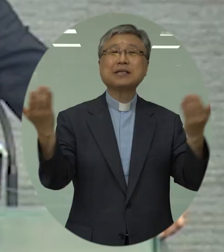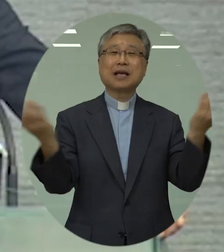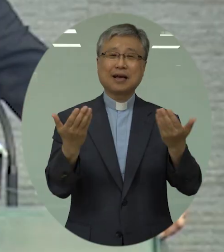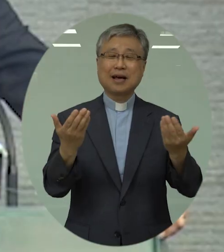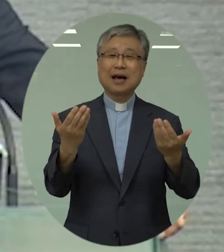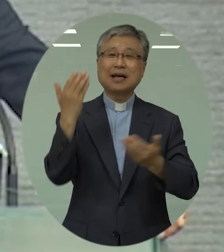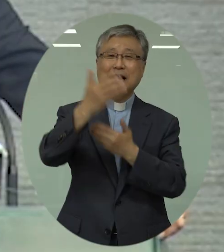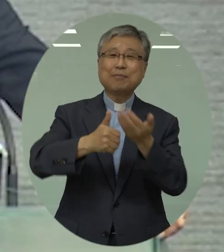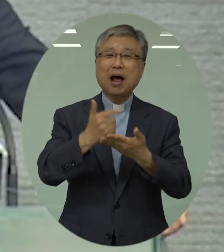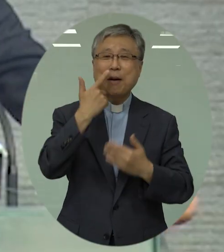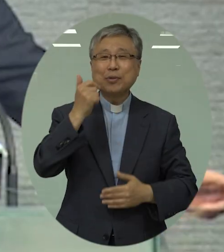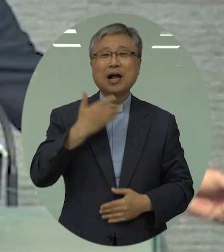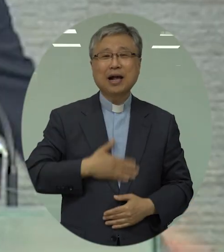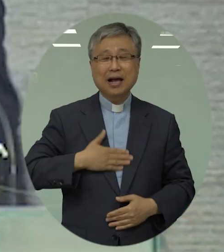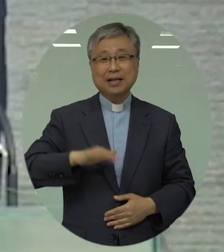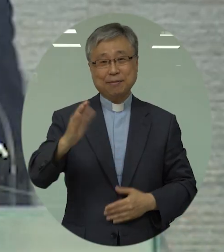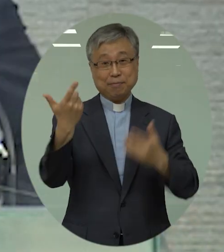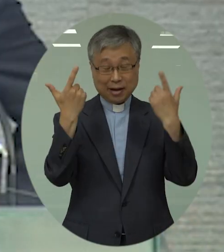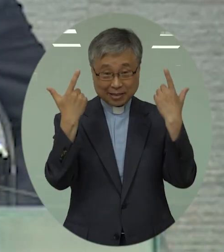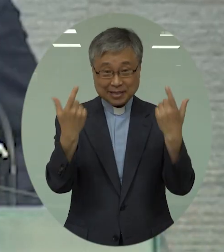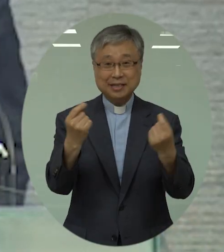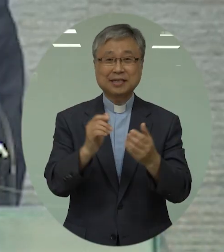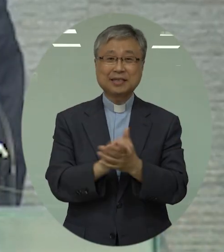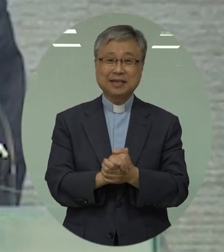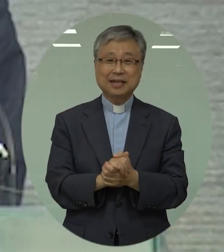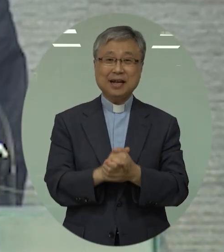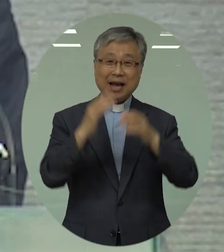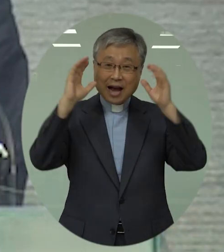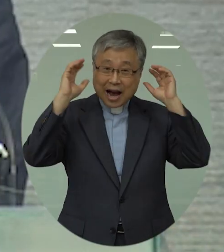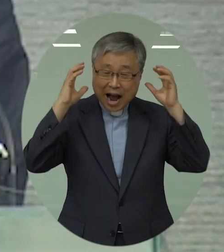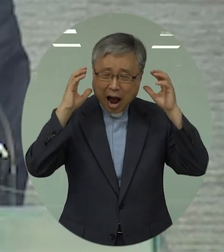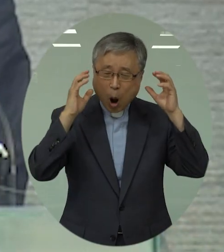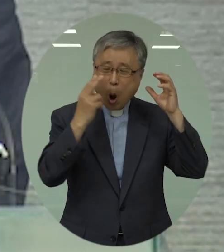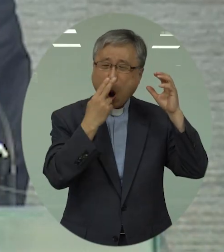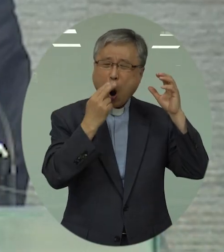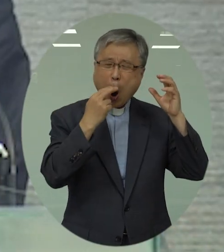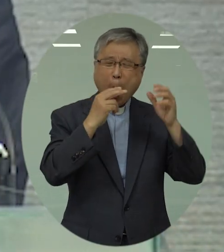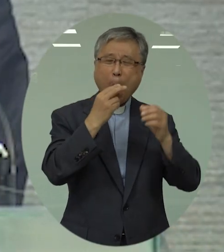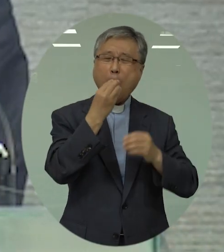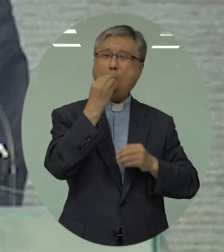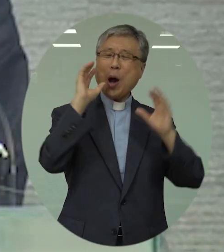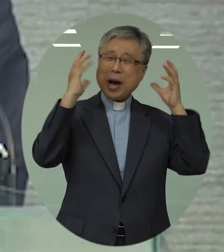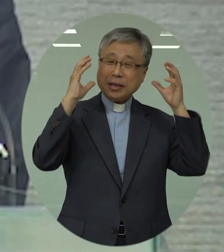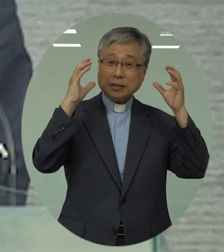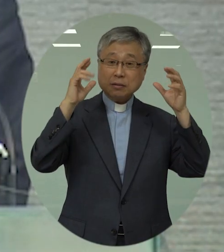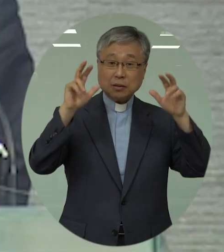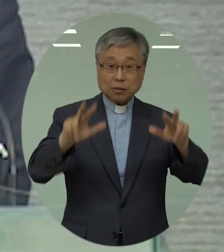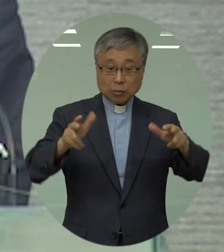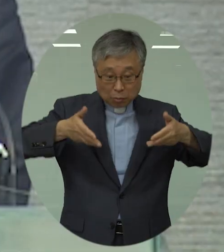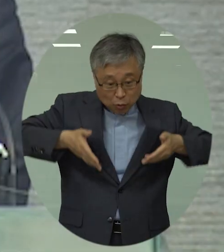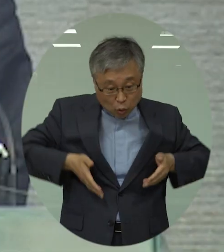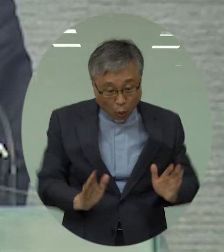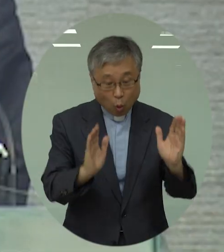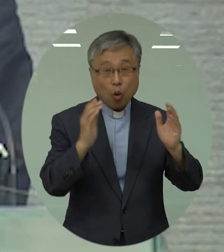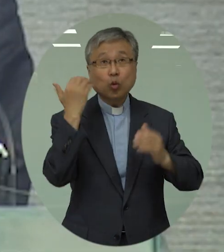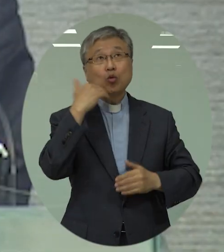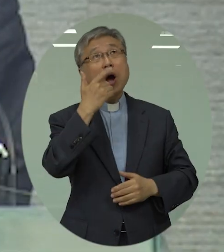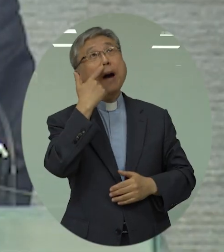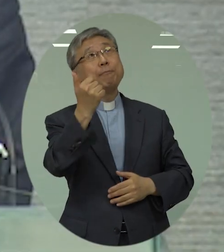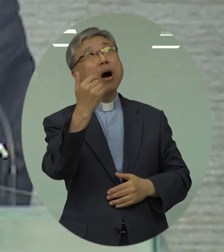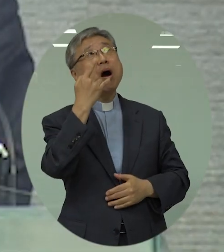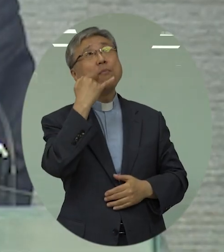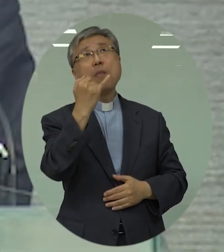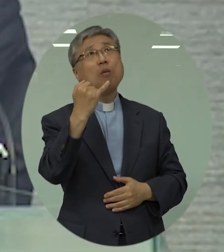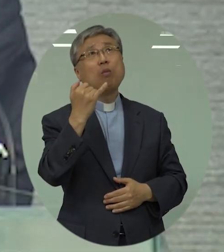하나님을 아버지로 알게 됐어요. 마치 어린 아기가 조금 자라면 아기가 방금 태어나서는 누가 아빠,